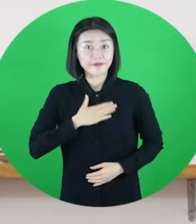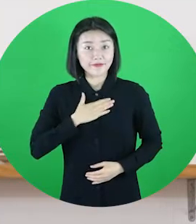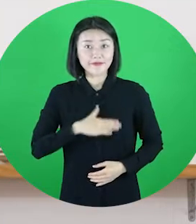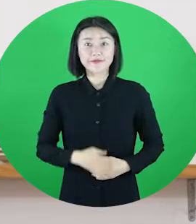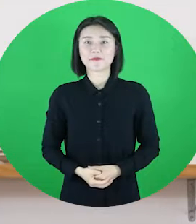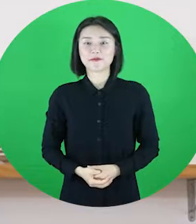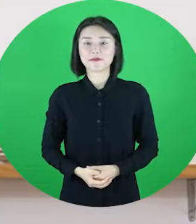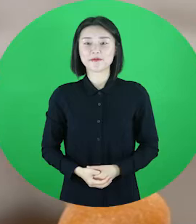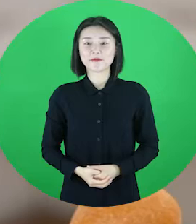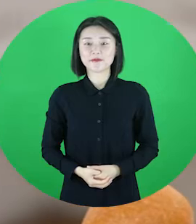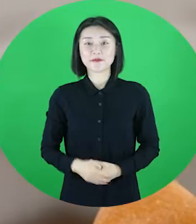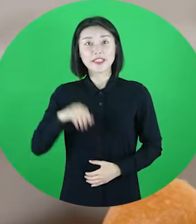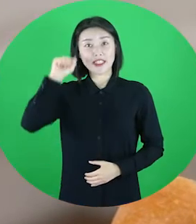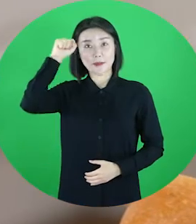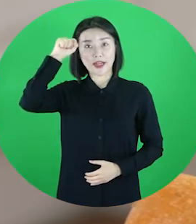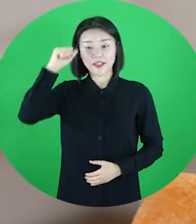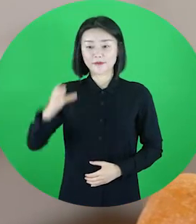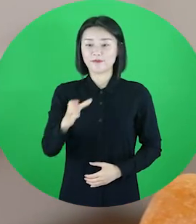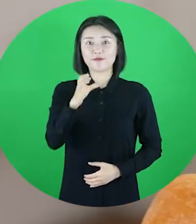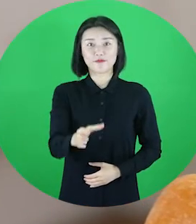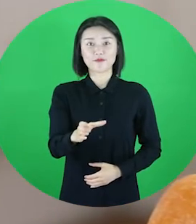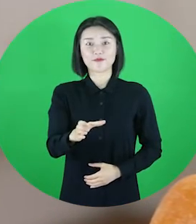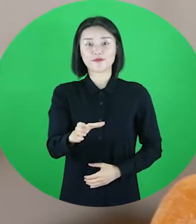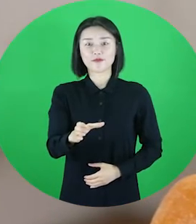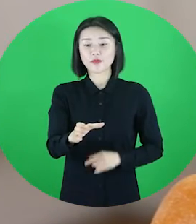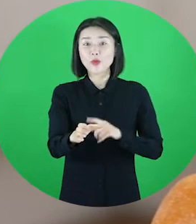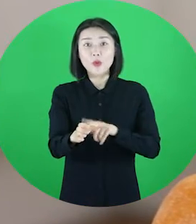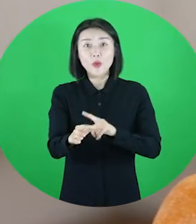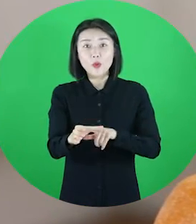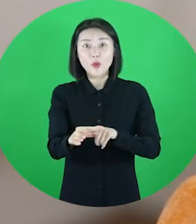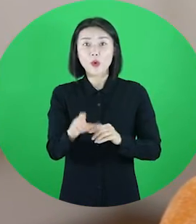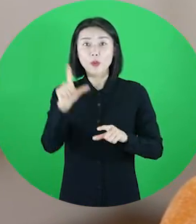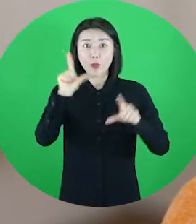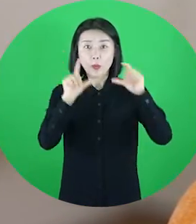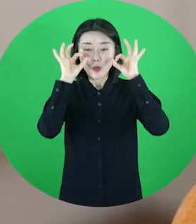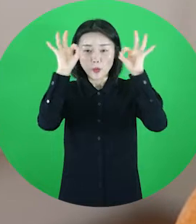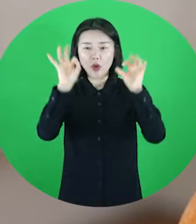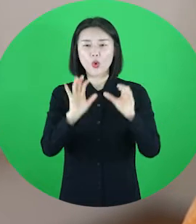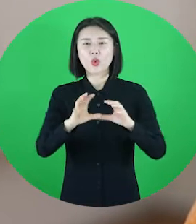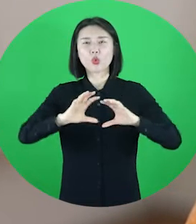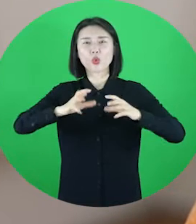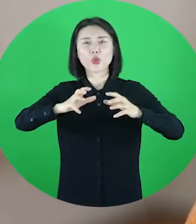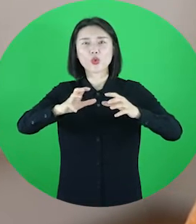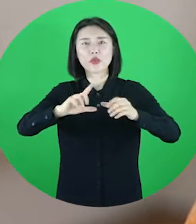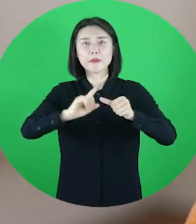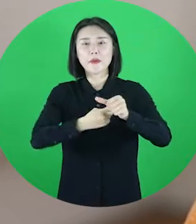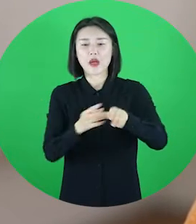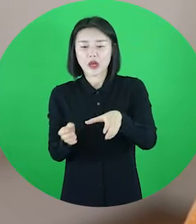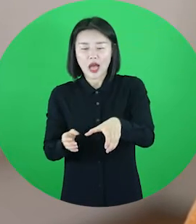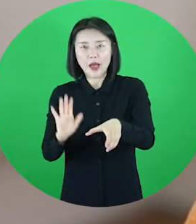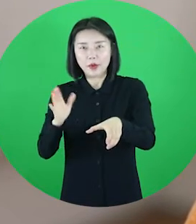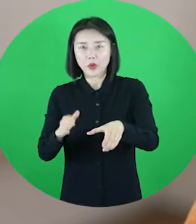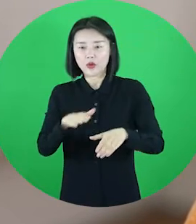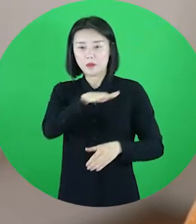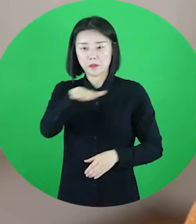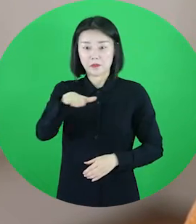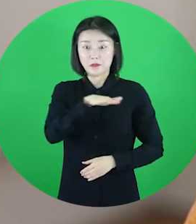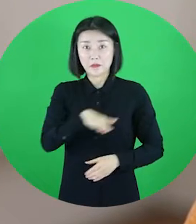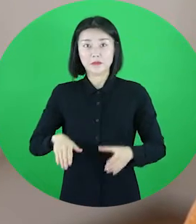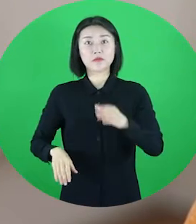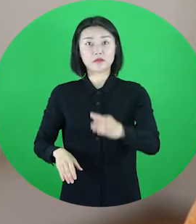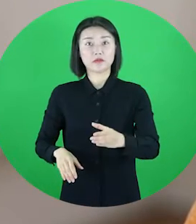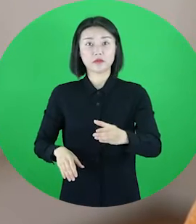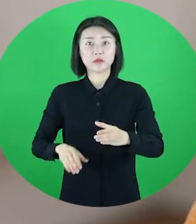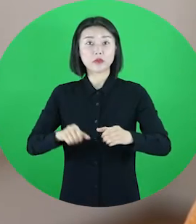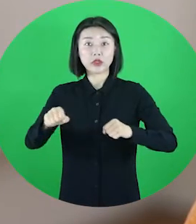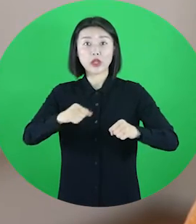양파를 들고 양파의 이 평평한 부분을 위로 오도록 해서 놓아주고요. 흔들리지 않게